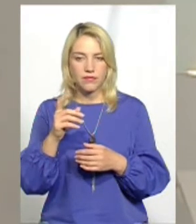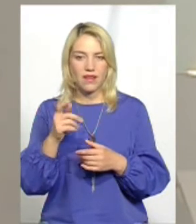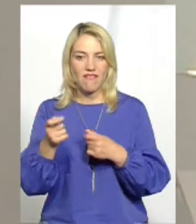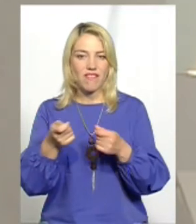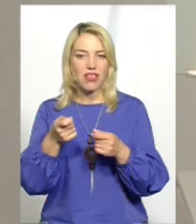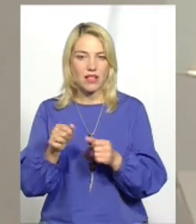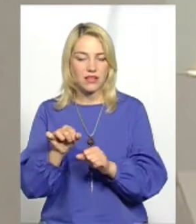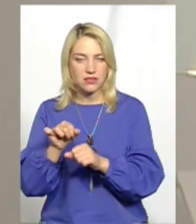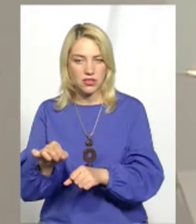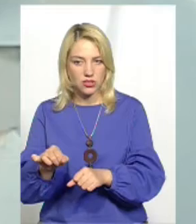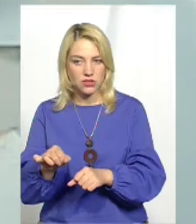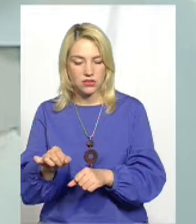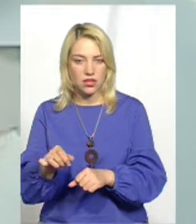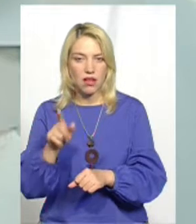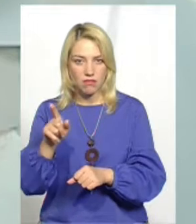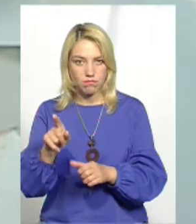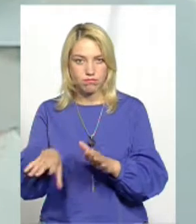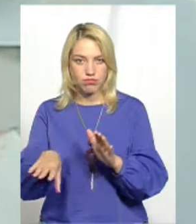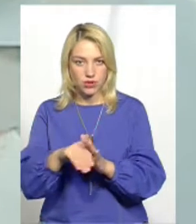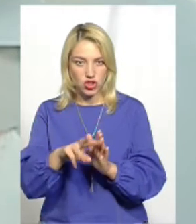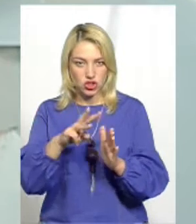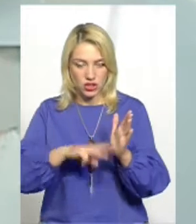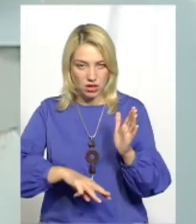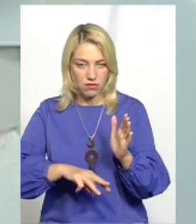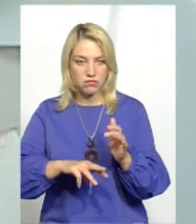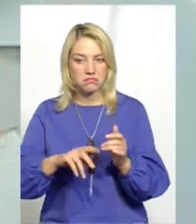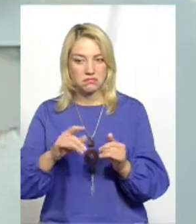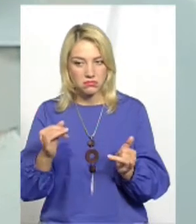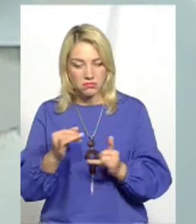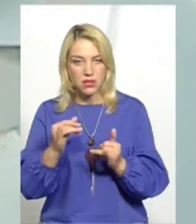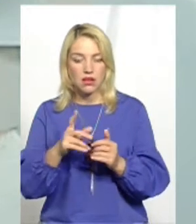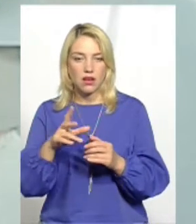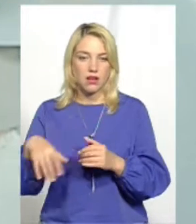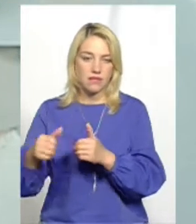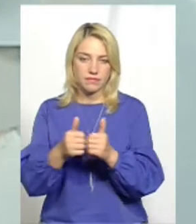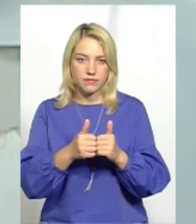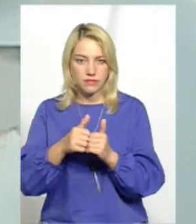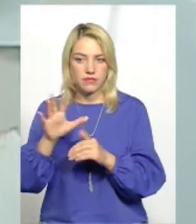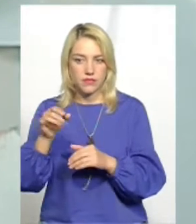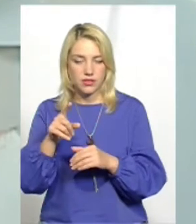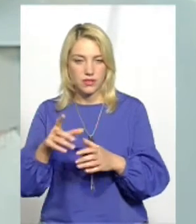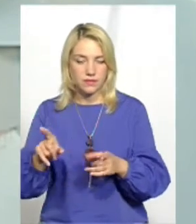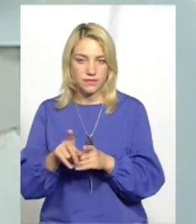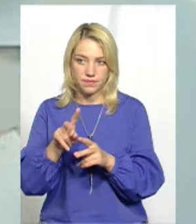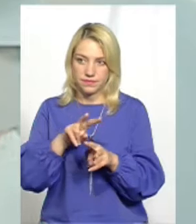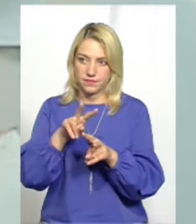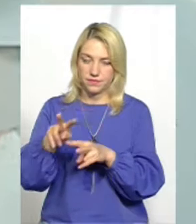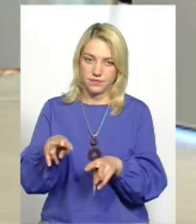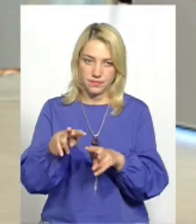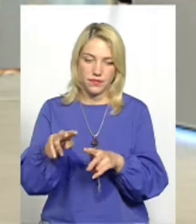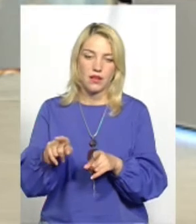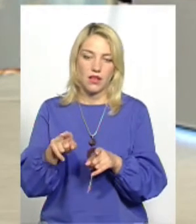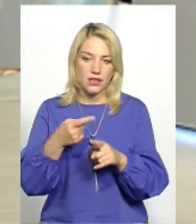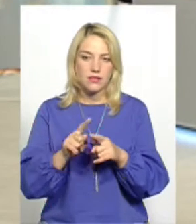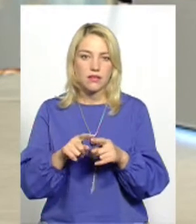я вам скажу, це дуже сильний був важіль, і він дійсно працював. І я так думаю, що і зараз буде працювати. Ну,